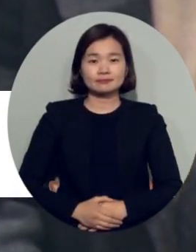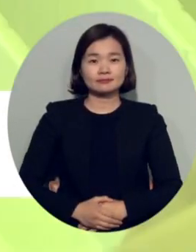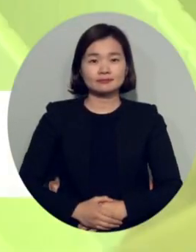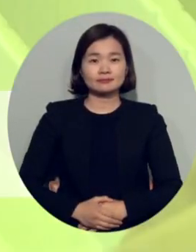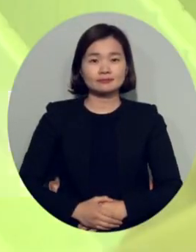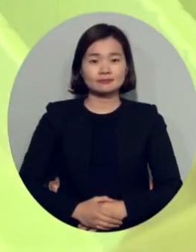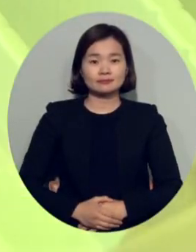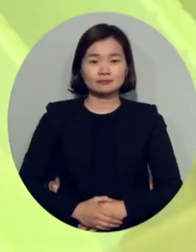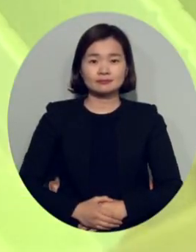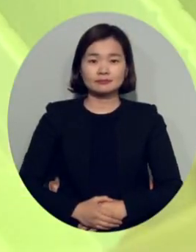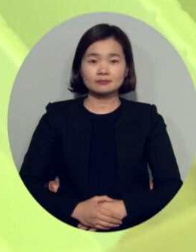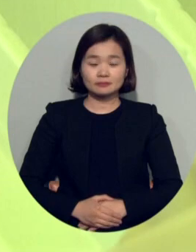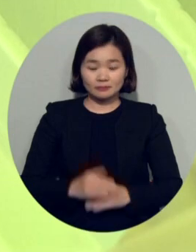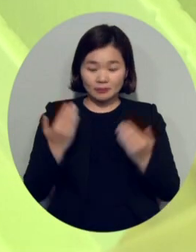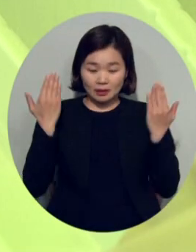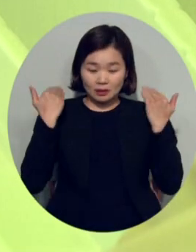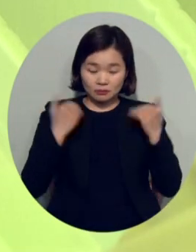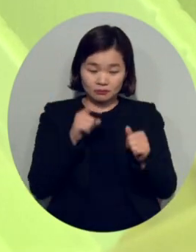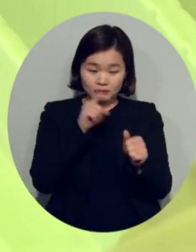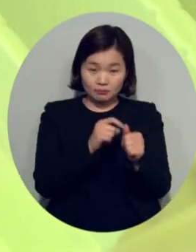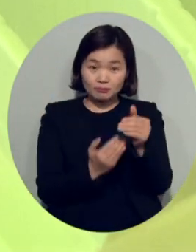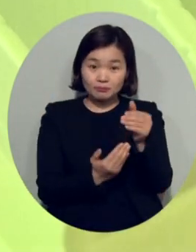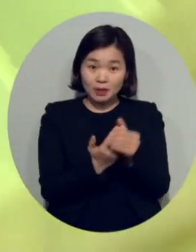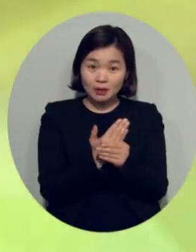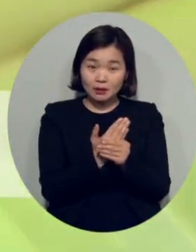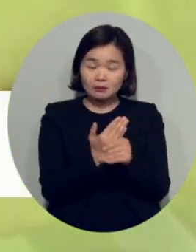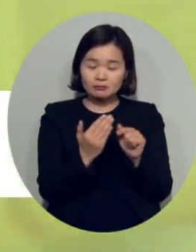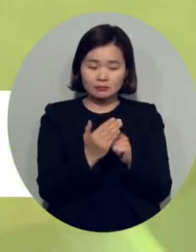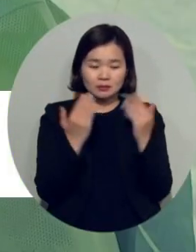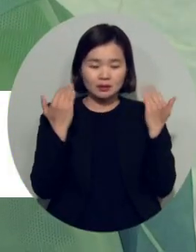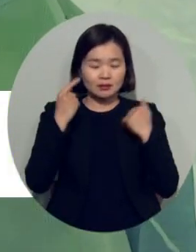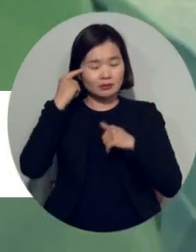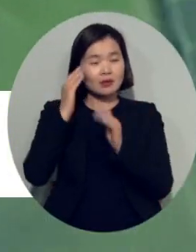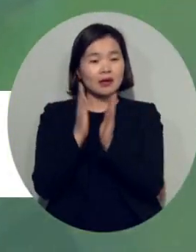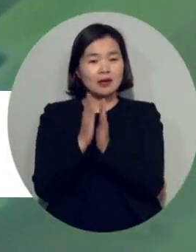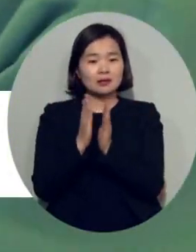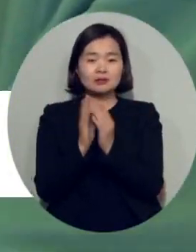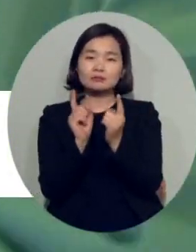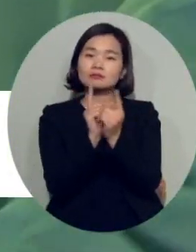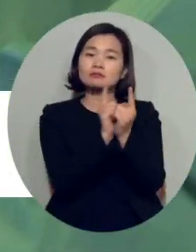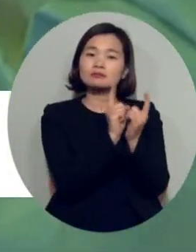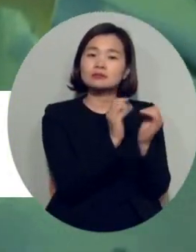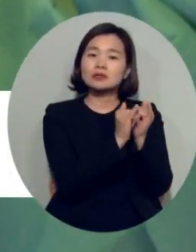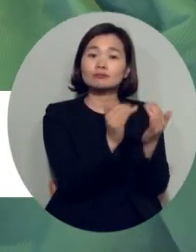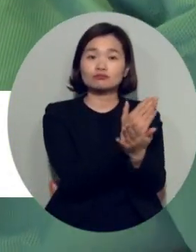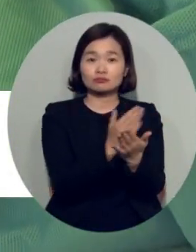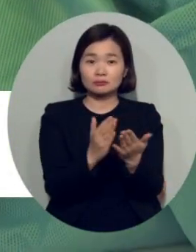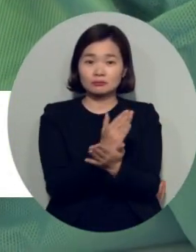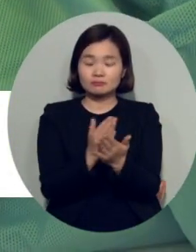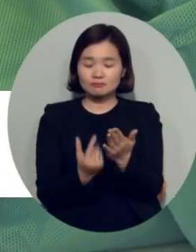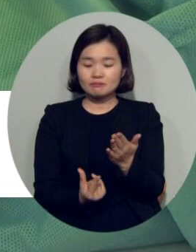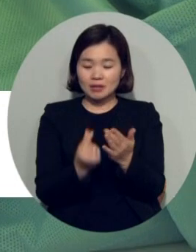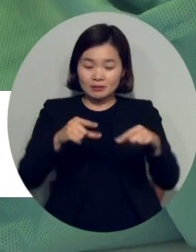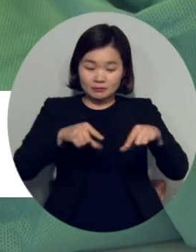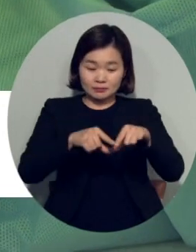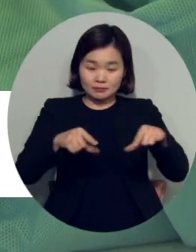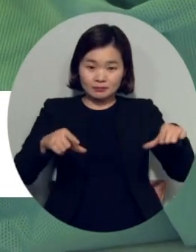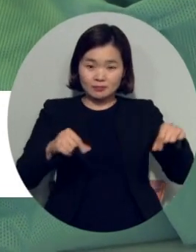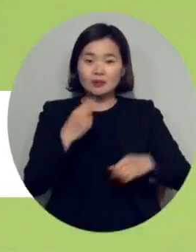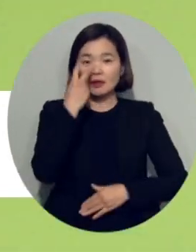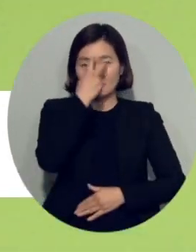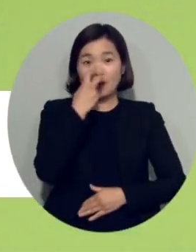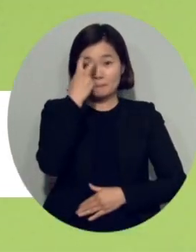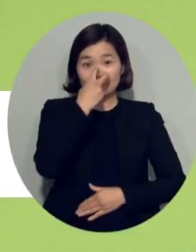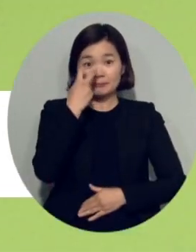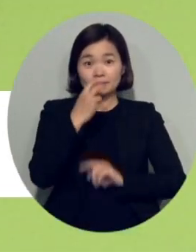있습니다. 학교에서 확진자가 생기면 학교가 자체적으로 밀접 접촉자를 분류해 신속 항원 검사를 받도록